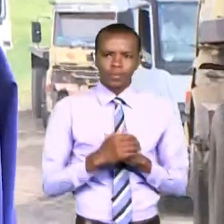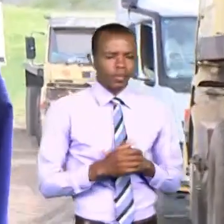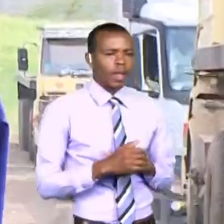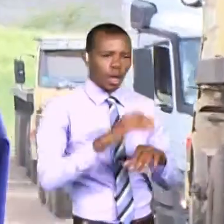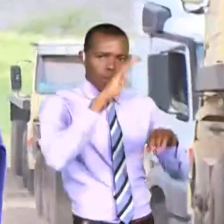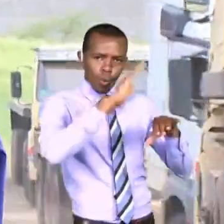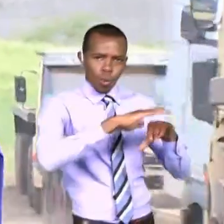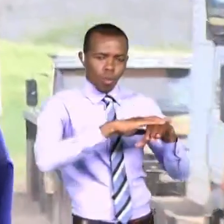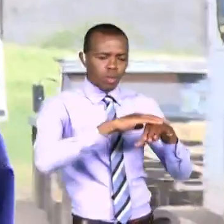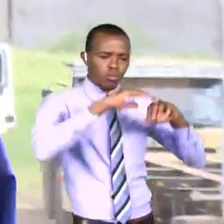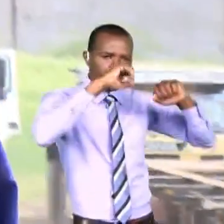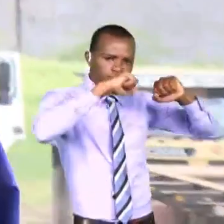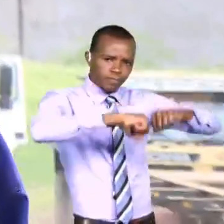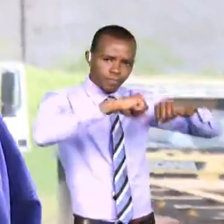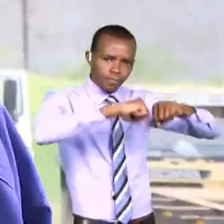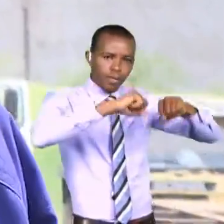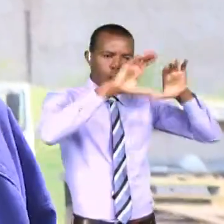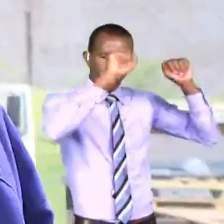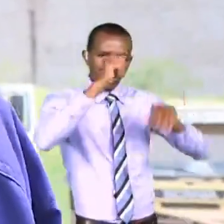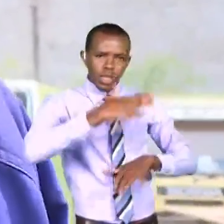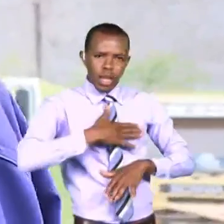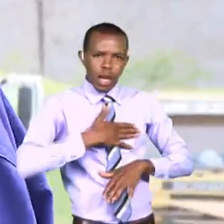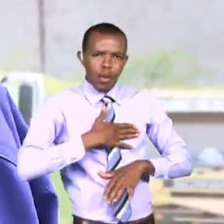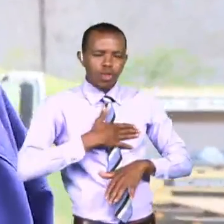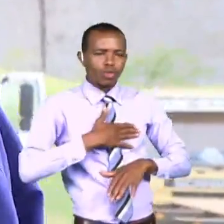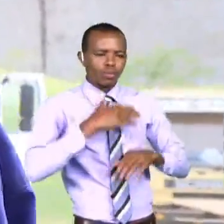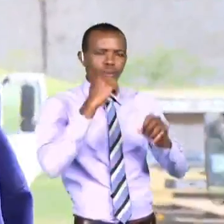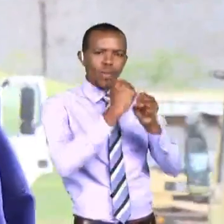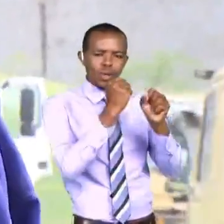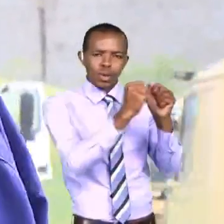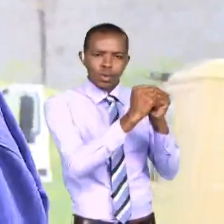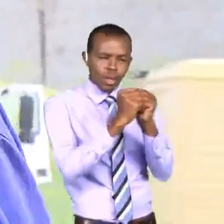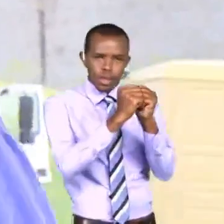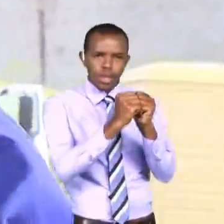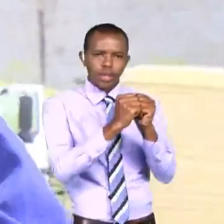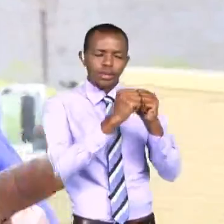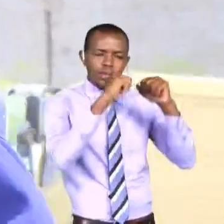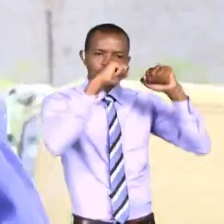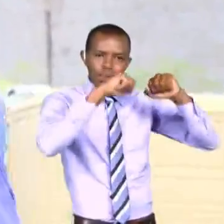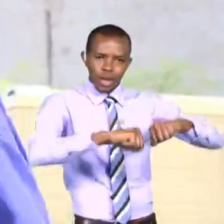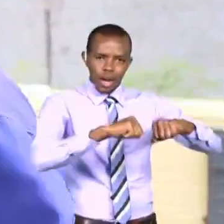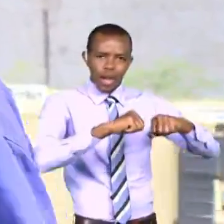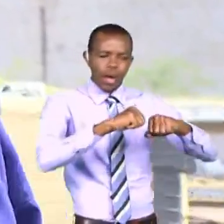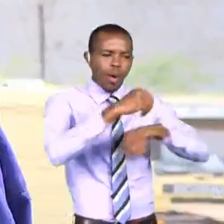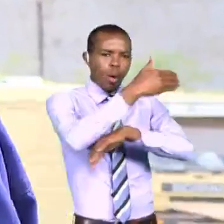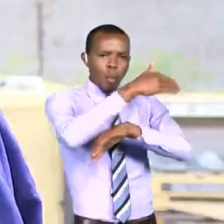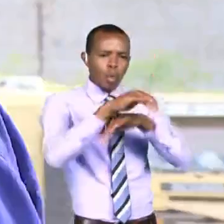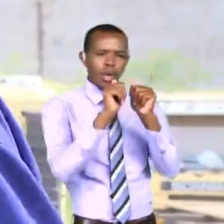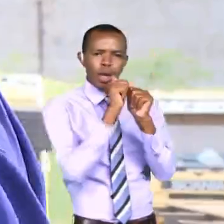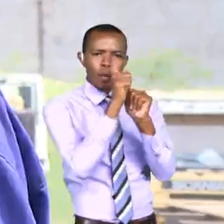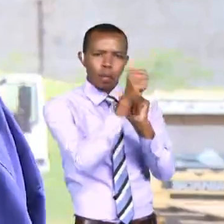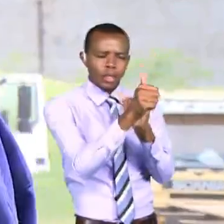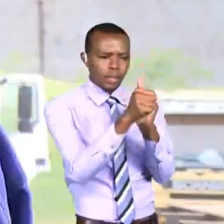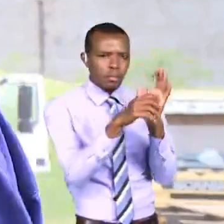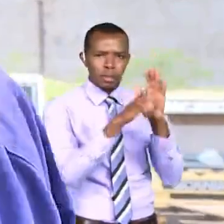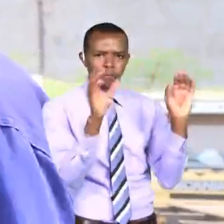vizuri wafikiane na president wetu ndio wapate kushikana vizuri. Angalau iwe kuvuka mipaka.